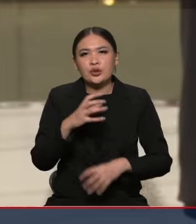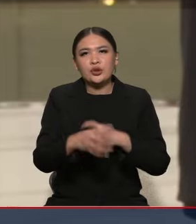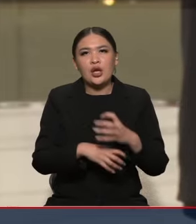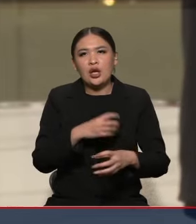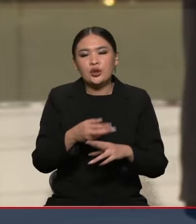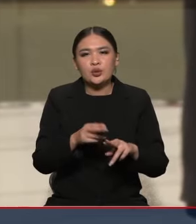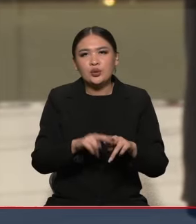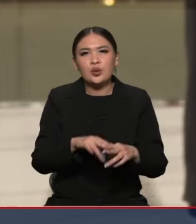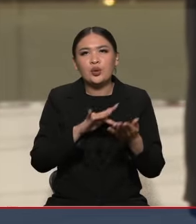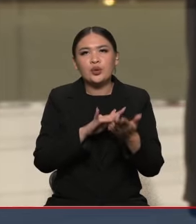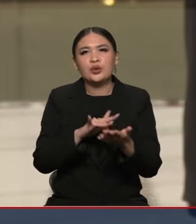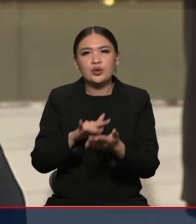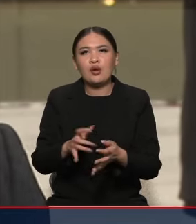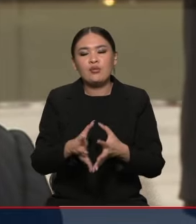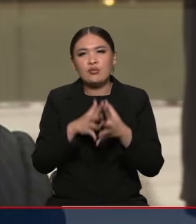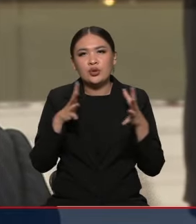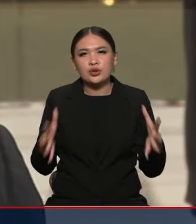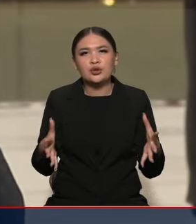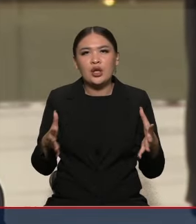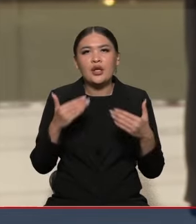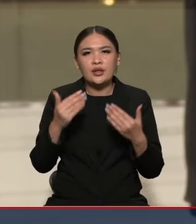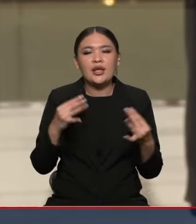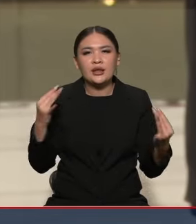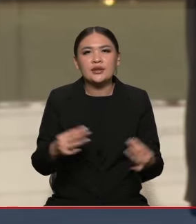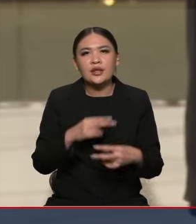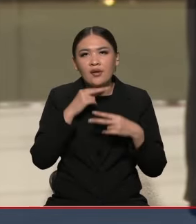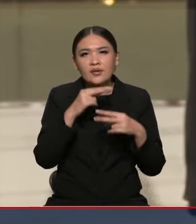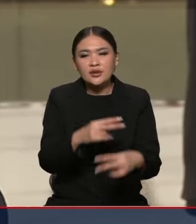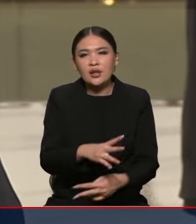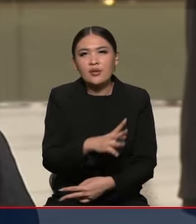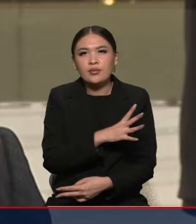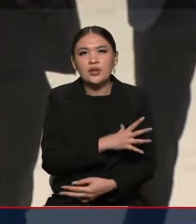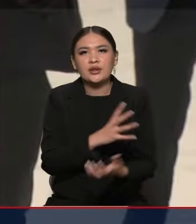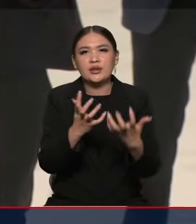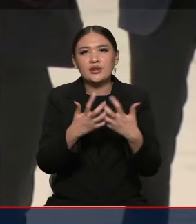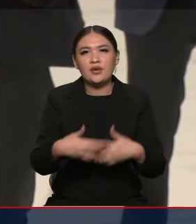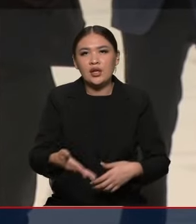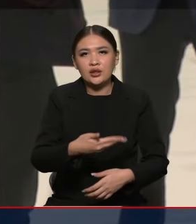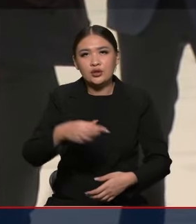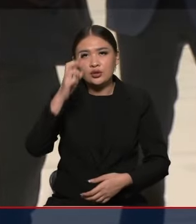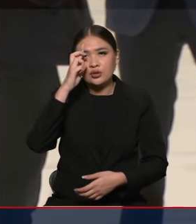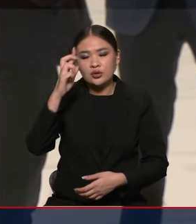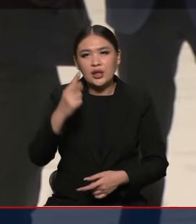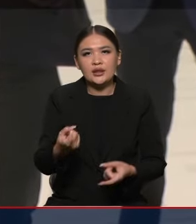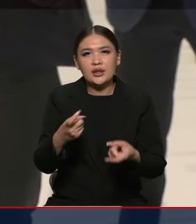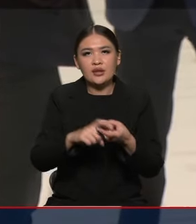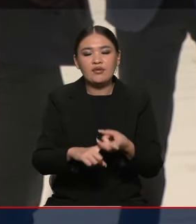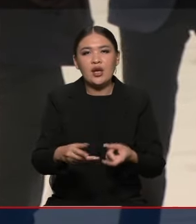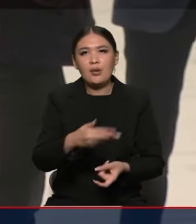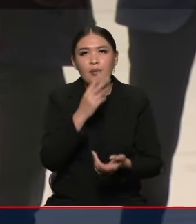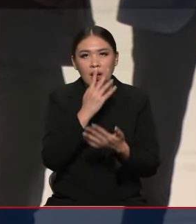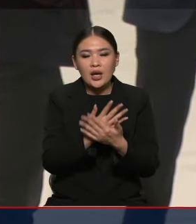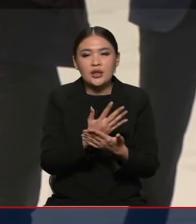организации туризма Зураб Папуашвили проявил заинтересованность уровнем цифровизации в стране. Соответственно, мы показываем